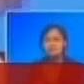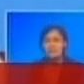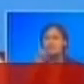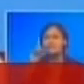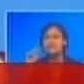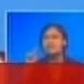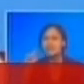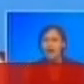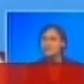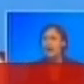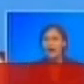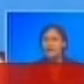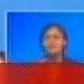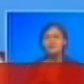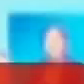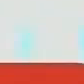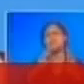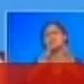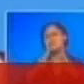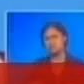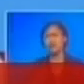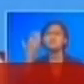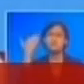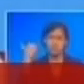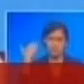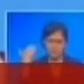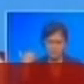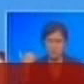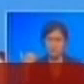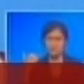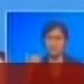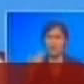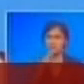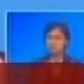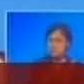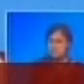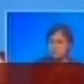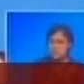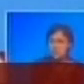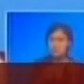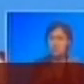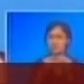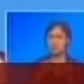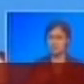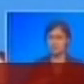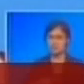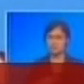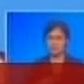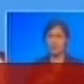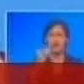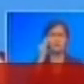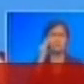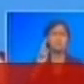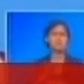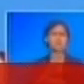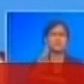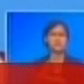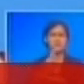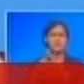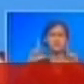yung napakalaking numero na sinasabi na. At kung may ebidensya man kontra sa akin, alam natin gagamitin po